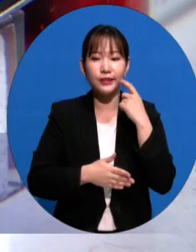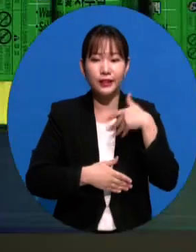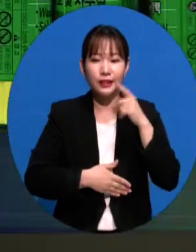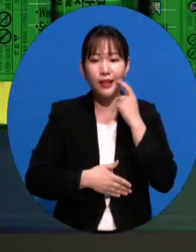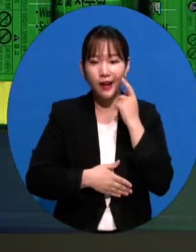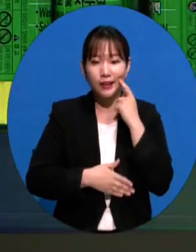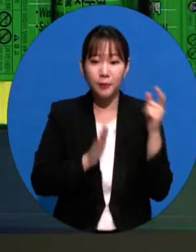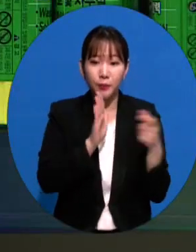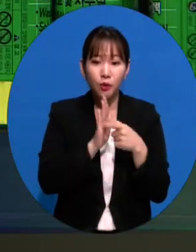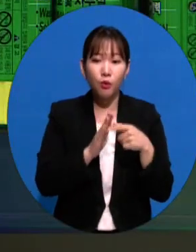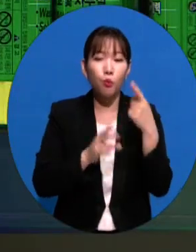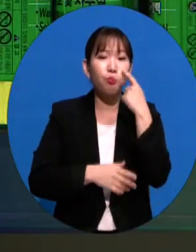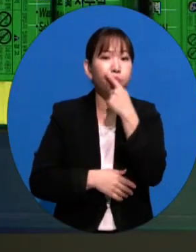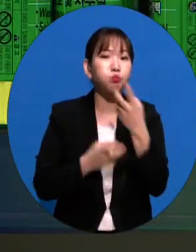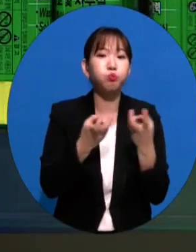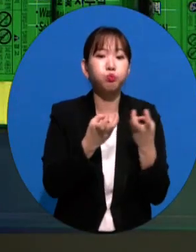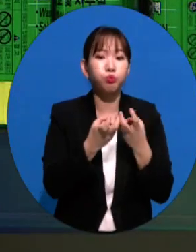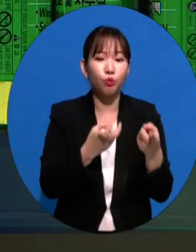확인하시나요